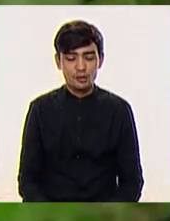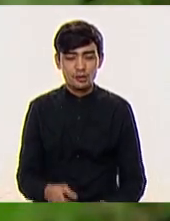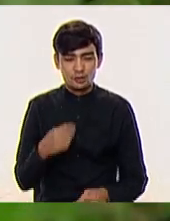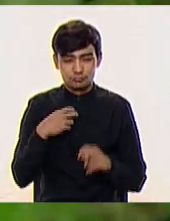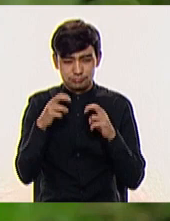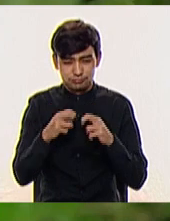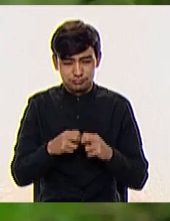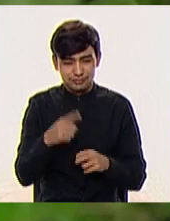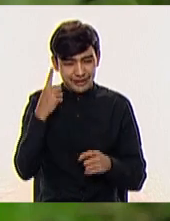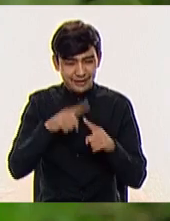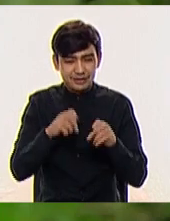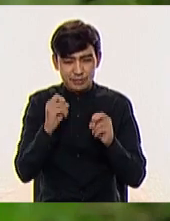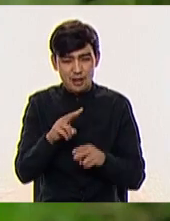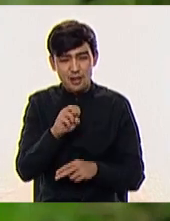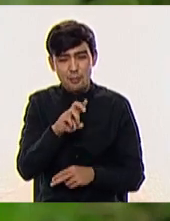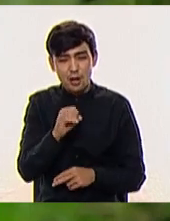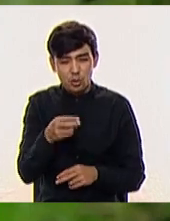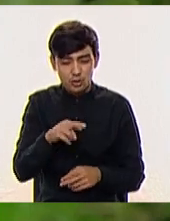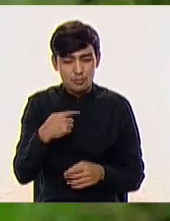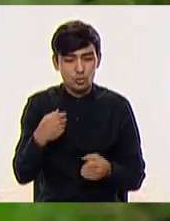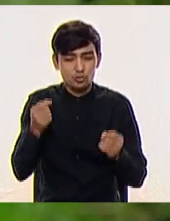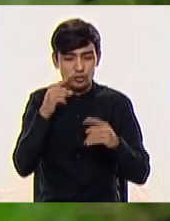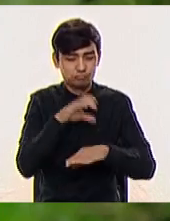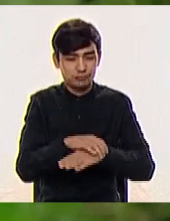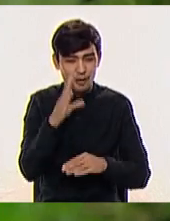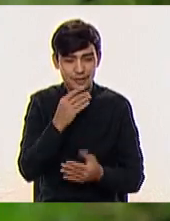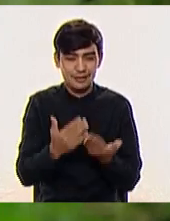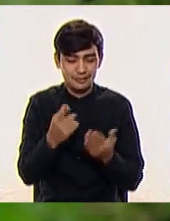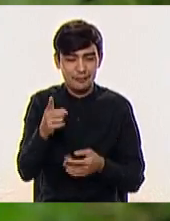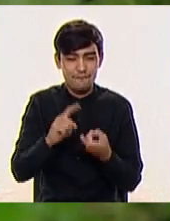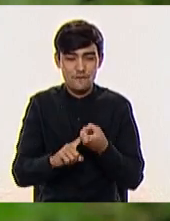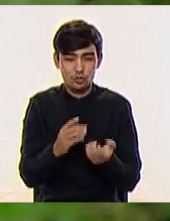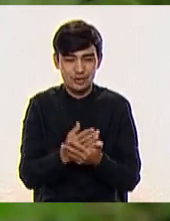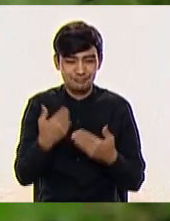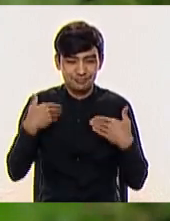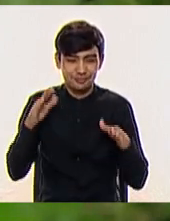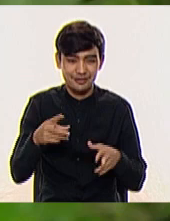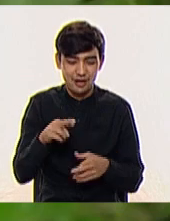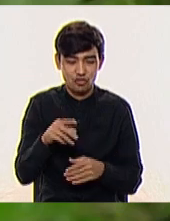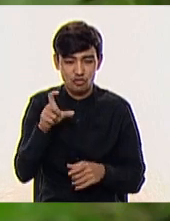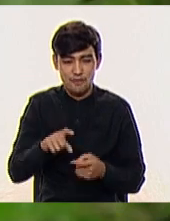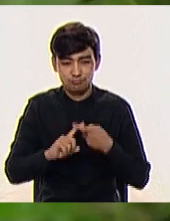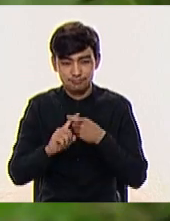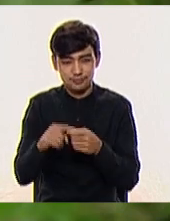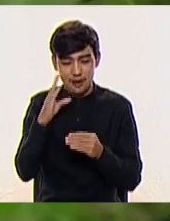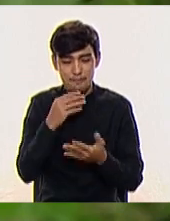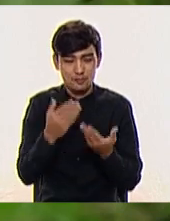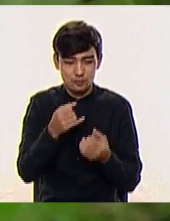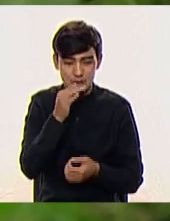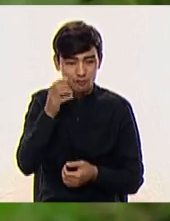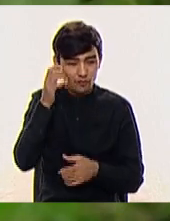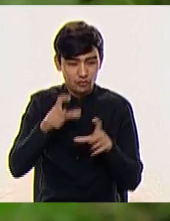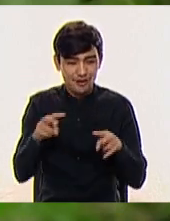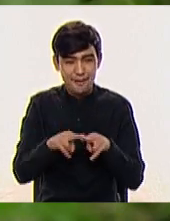Используя молекулярные техники в лаборатории, мы сможем понять, есть ли у вирусов летучих мышей потенциал для передачи человеку. Ученые называют